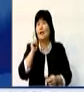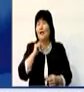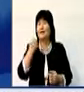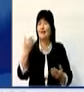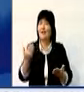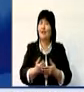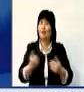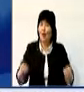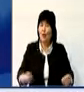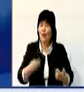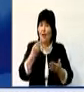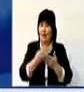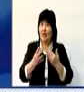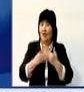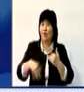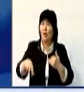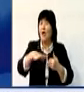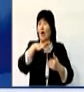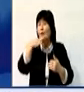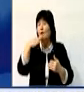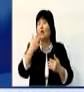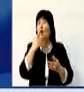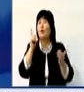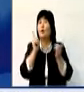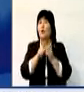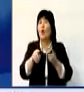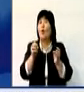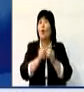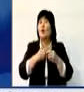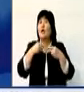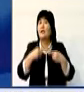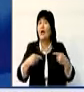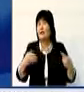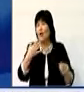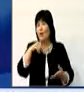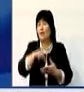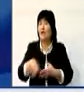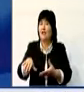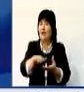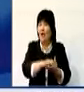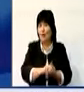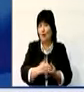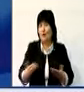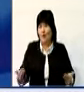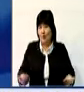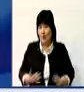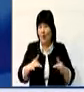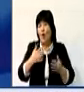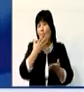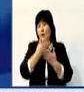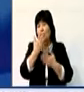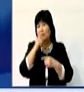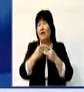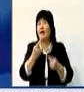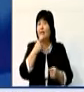жасампаздыққа ұмтылған киелі өлке. Сан ұлтты бір арнаға тоғыстырған ауданда 10-нан астам ұлттың өкілдері тату тәтті күн кешуде. Олар өз салт-дәстүрі тілімен